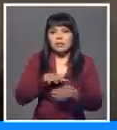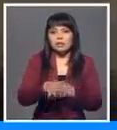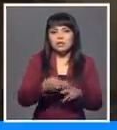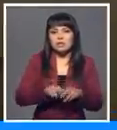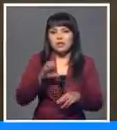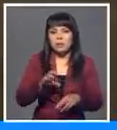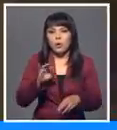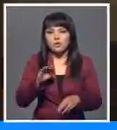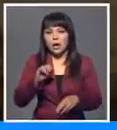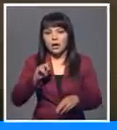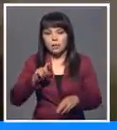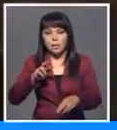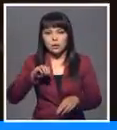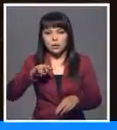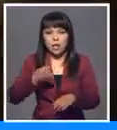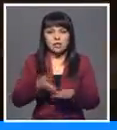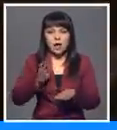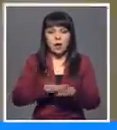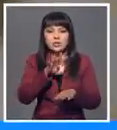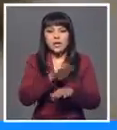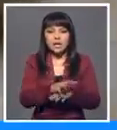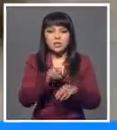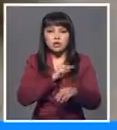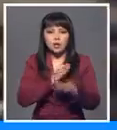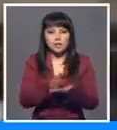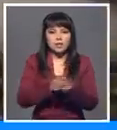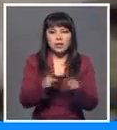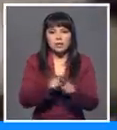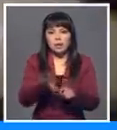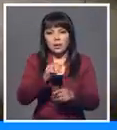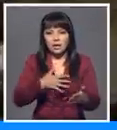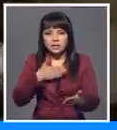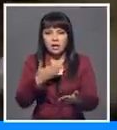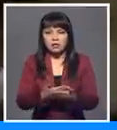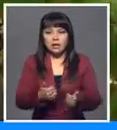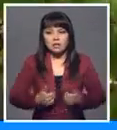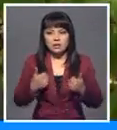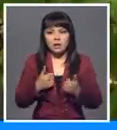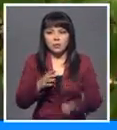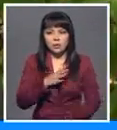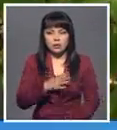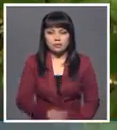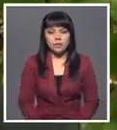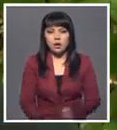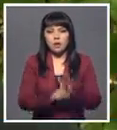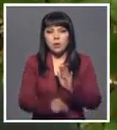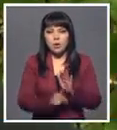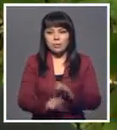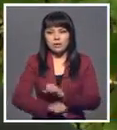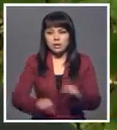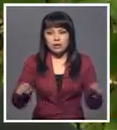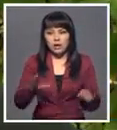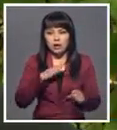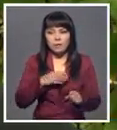Сембек Қожахметұлы. Ол ауыр артиллерия құрамында жау шебін бұзуға барын салады. Үстіден бомба тастайды,